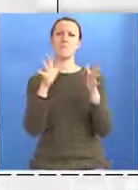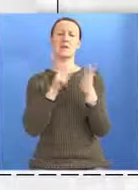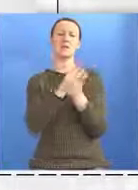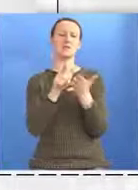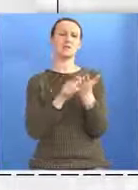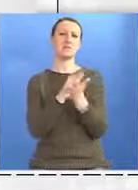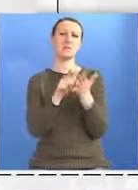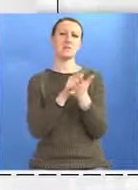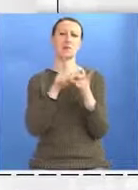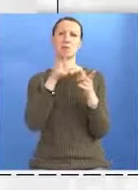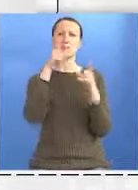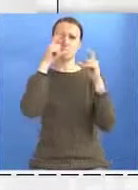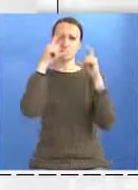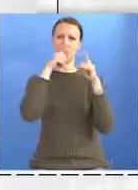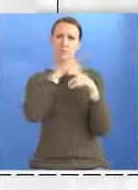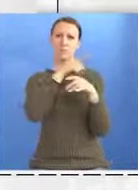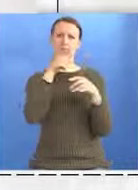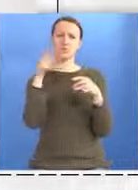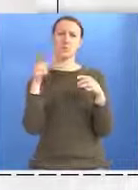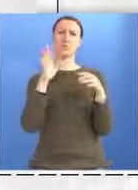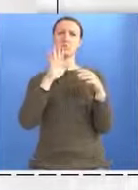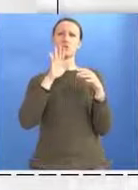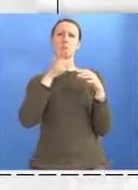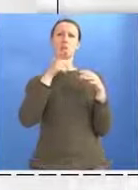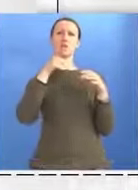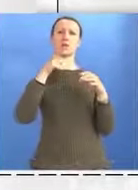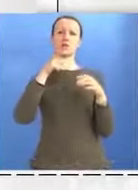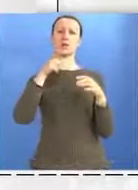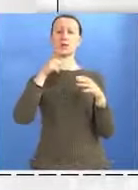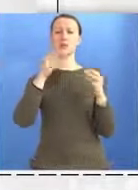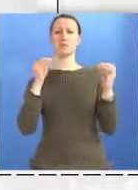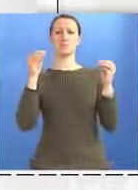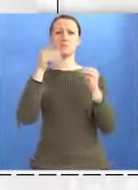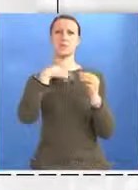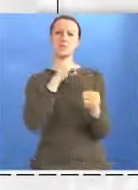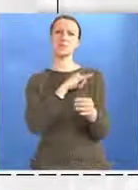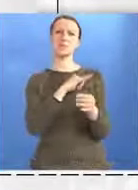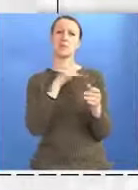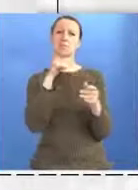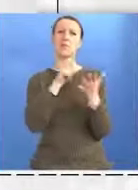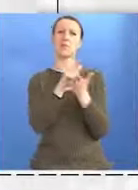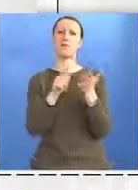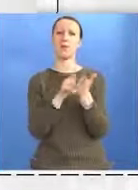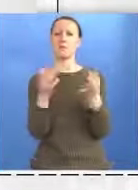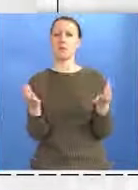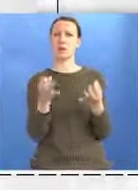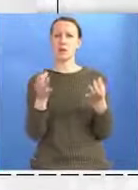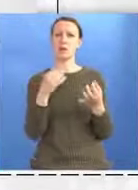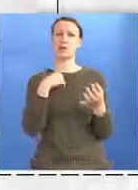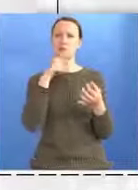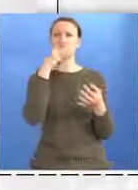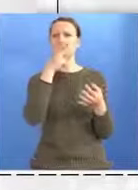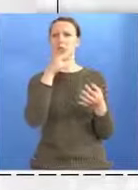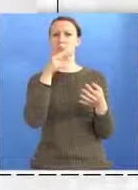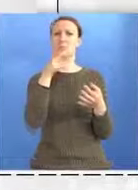bezvremenska, ja bih rekla, u ovim fotografijama, ta komponenta videa me zanima, u stvari to vrijeme neko. Sad